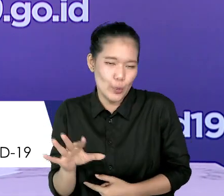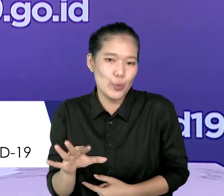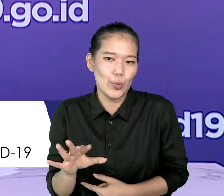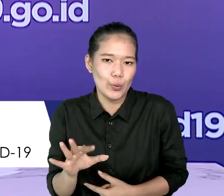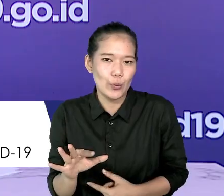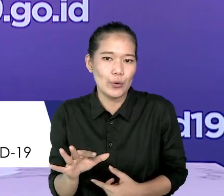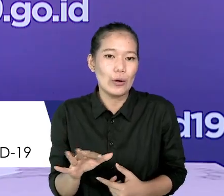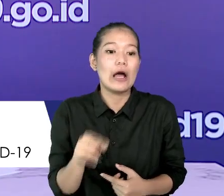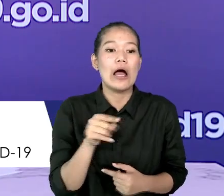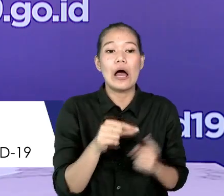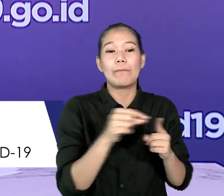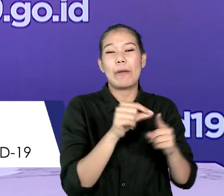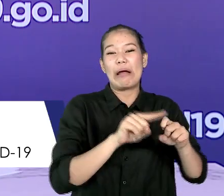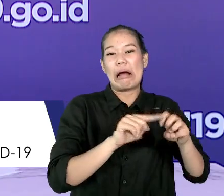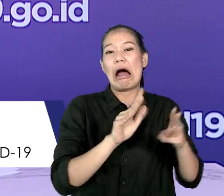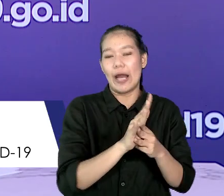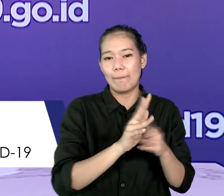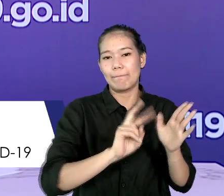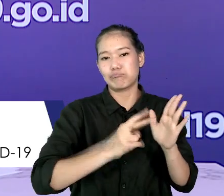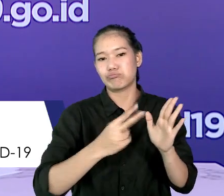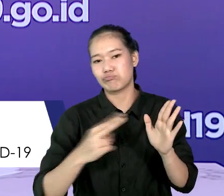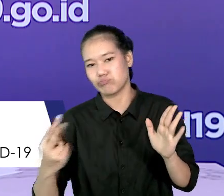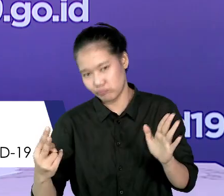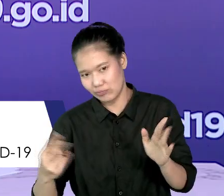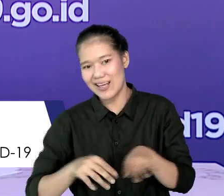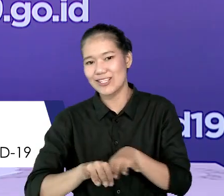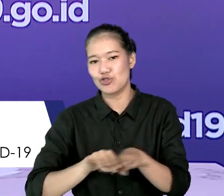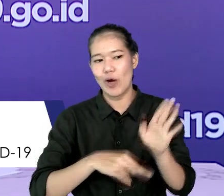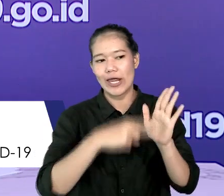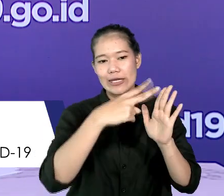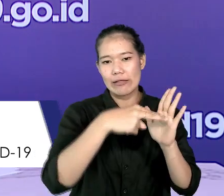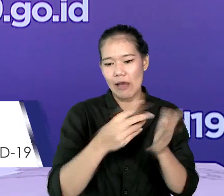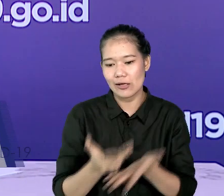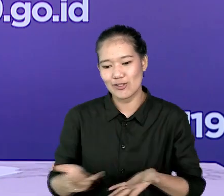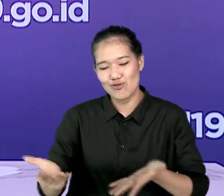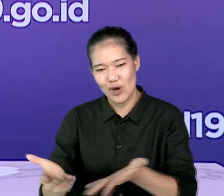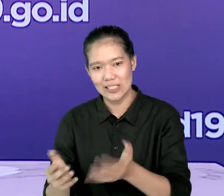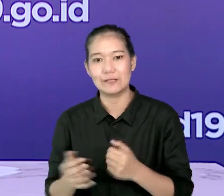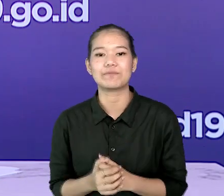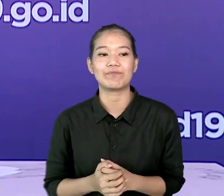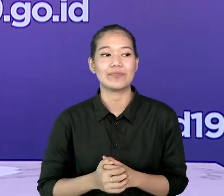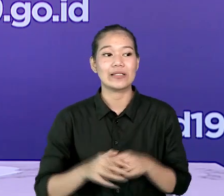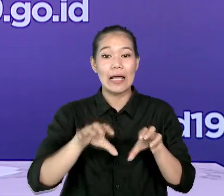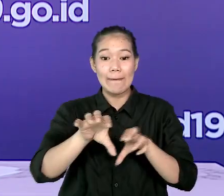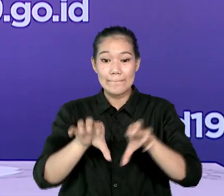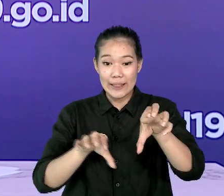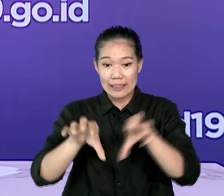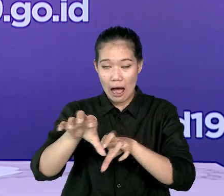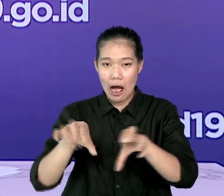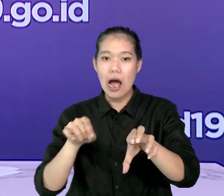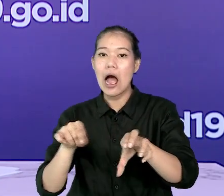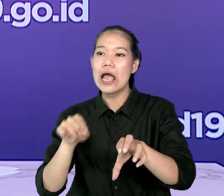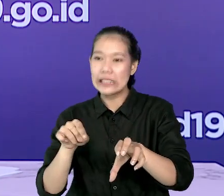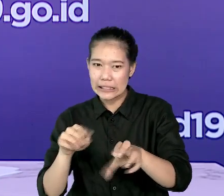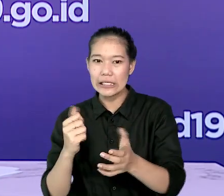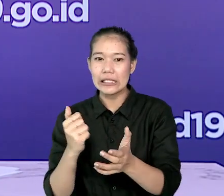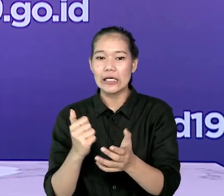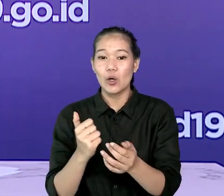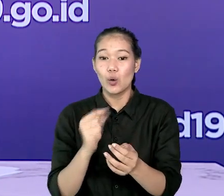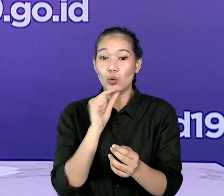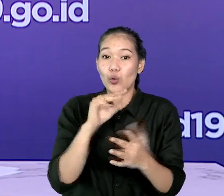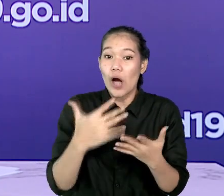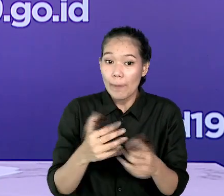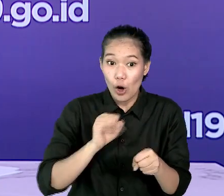yang dinamis, sesuai data dan fakta di lapangan. Peta jalan ini tidak hanya untuk menekan terjadinya